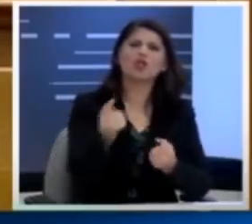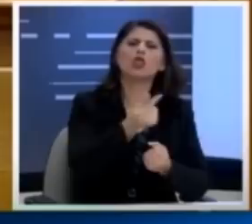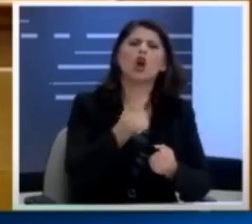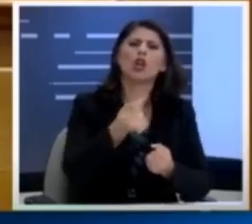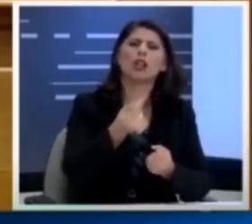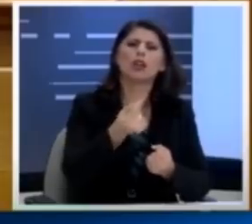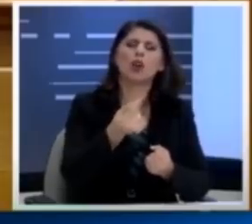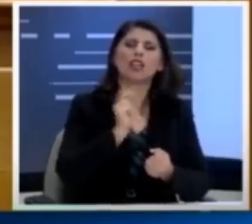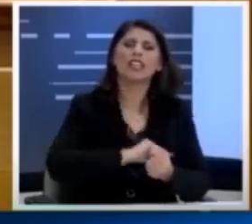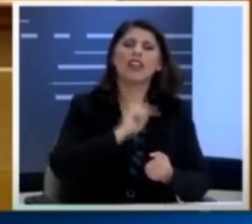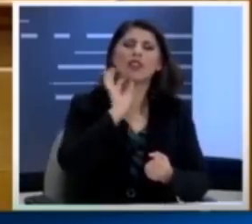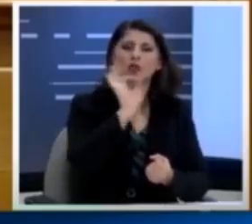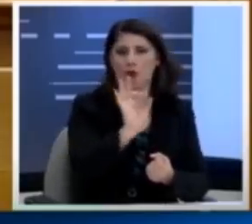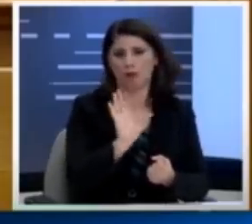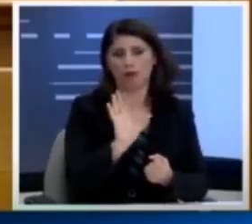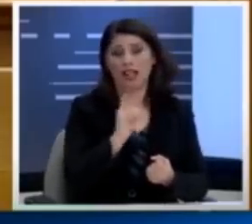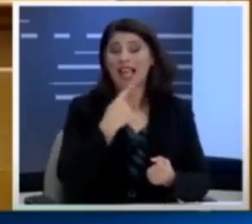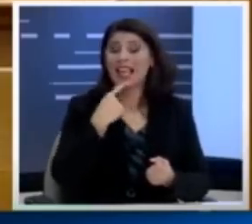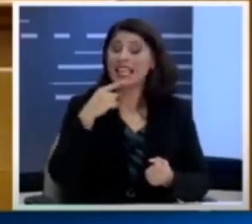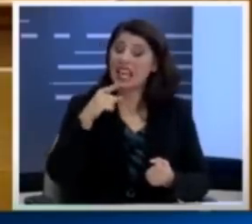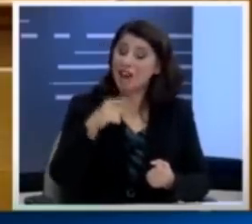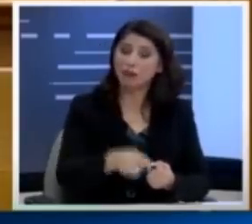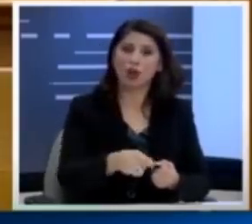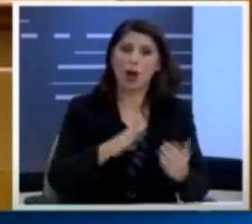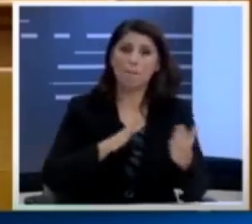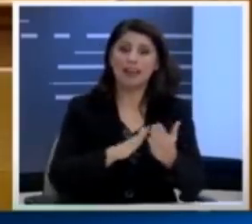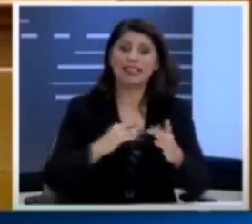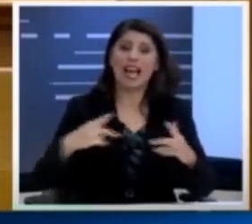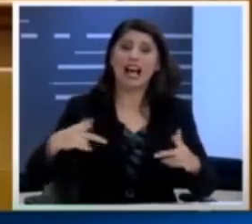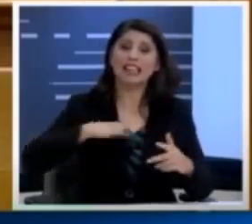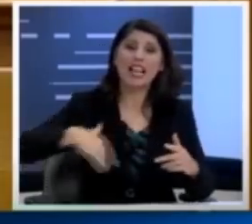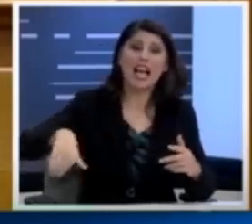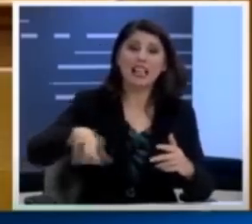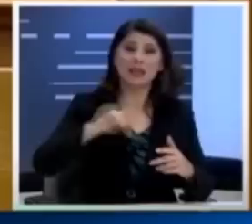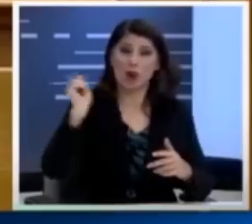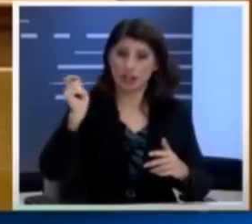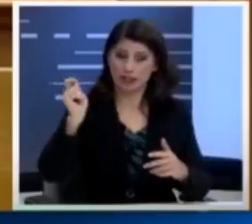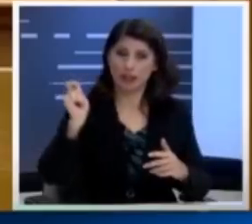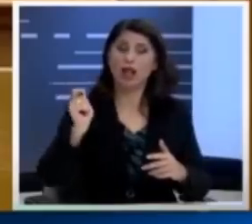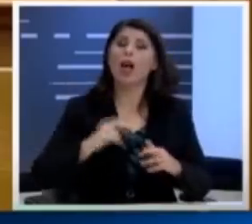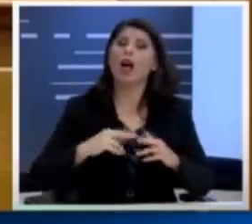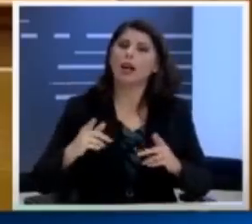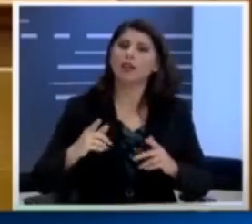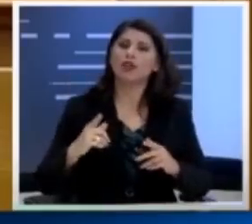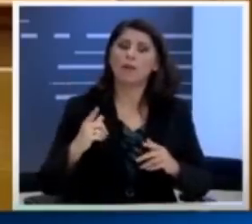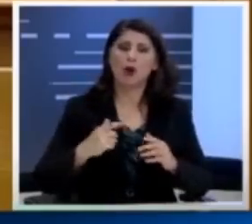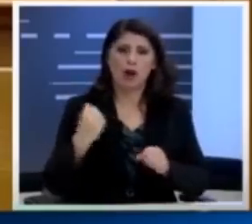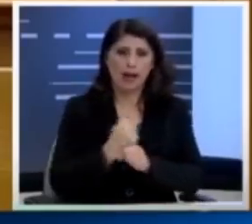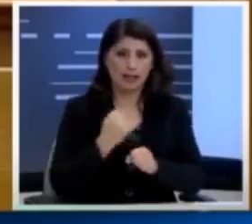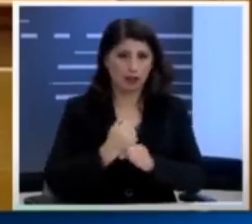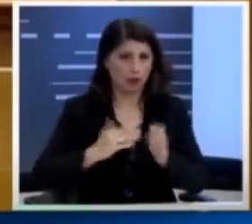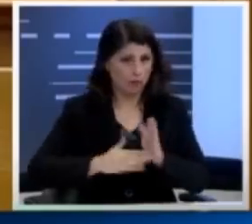λίγων κερδοσκόπων. Γι' αυτό και απέναντι στην αντιλαϊκή σας πολιτική, εκτός από τους